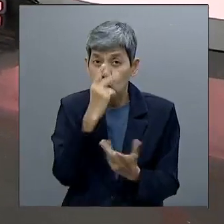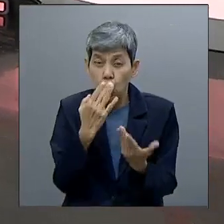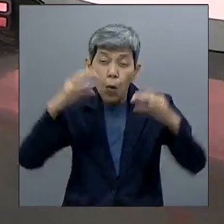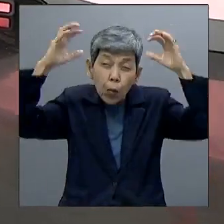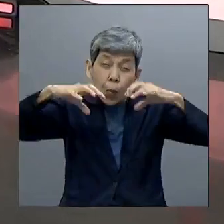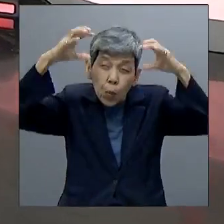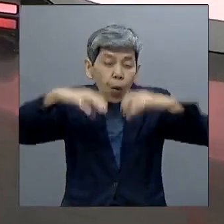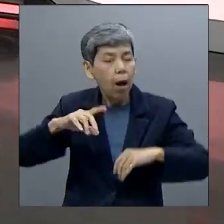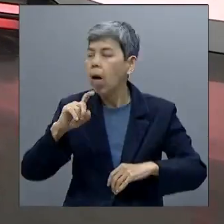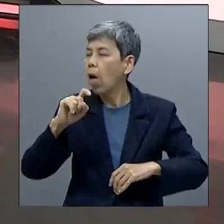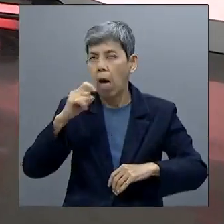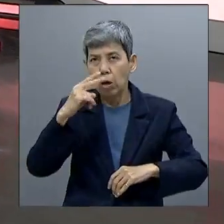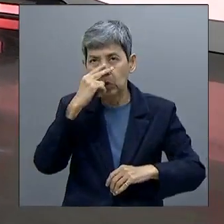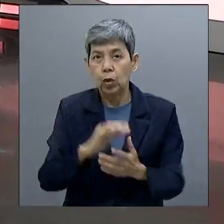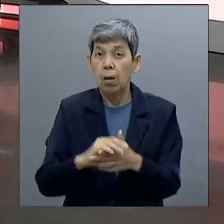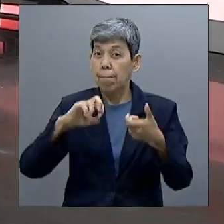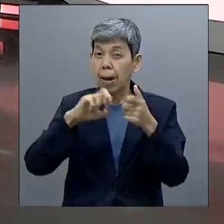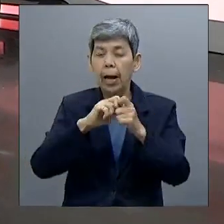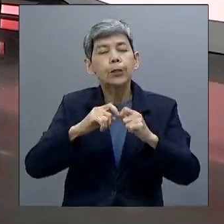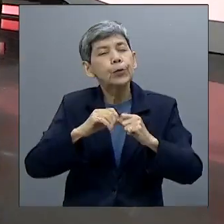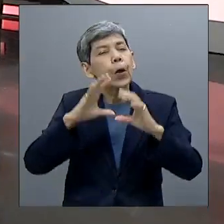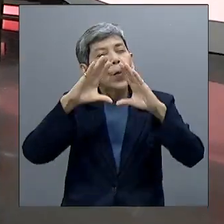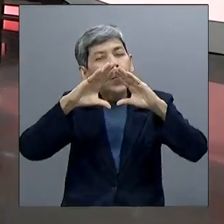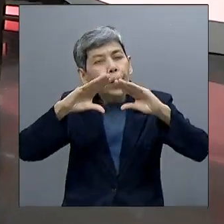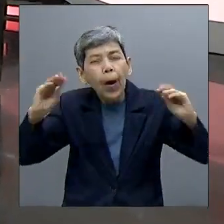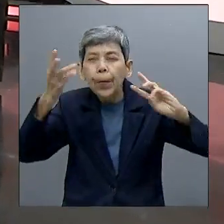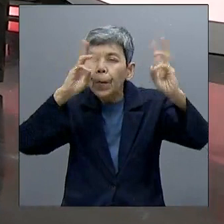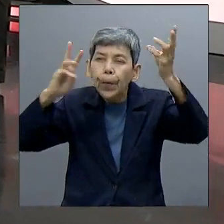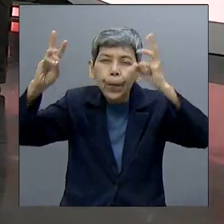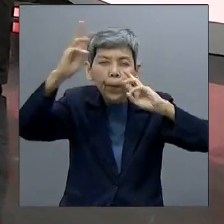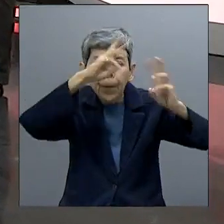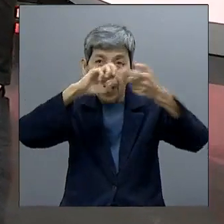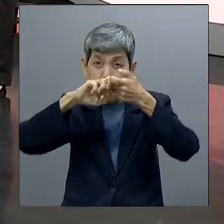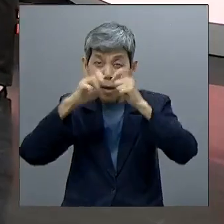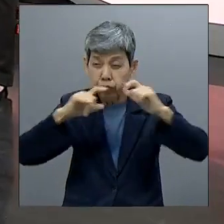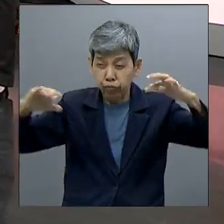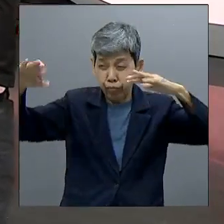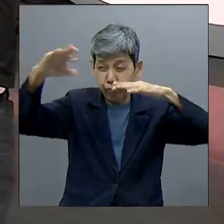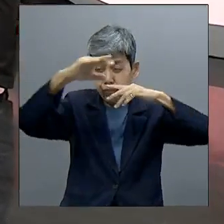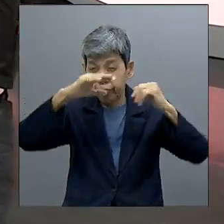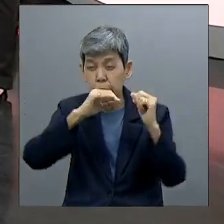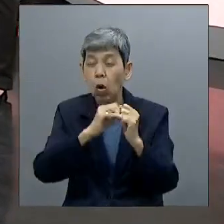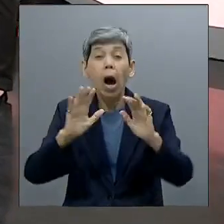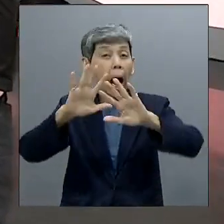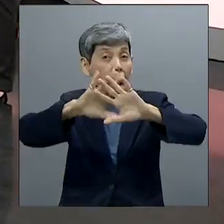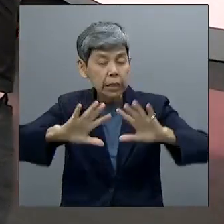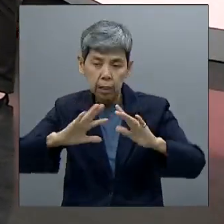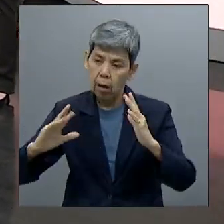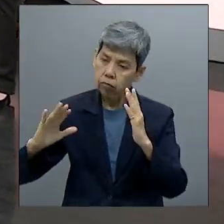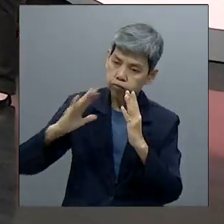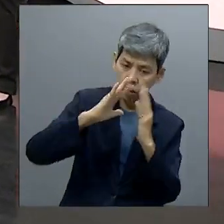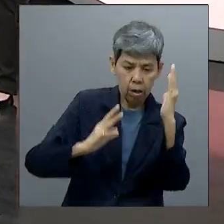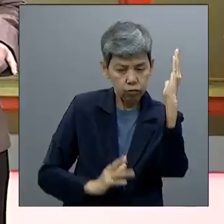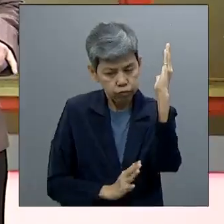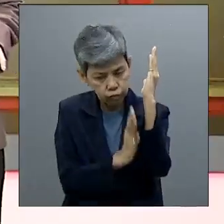อย่างเดียวอาจจะไม่ไหวนะคะถึงสถานการณ์จะดีขึ้นบ้างแล้วแต่ว่าเรื่องของการตีโจทย์แก้ปัญหาหมอกควันข้ามแดนในอาเซียนเนี่ยติดค้างมาหลายสิบปีแล้ว